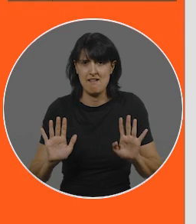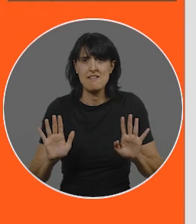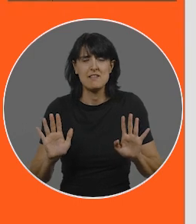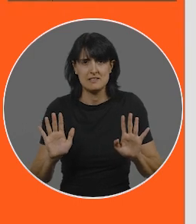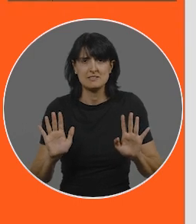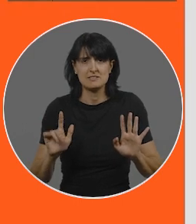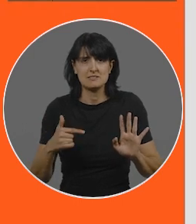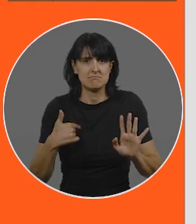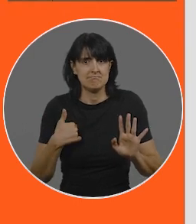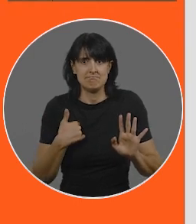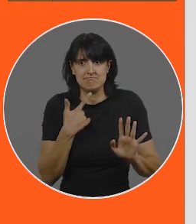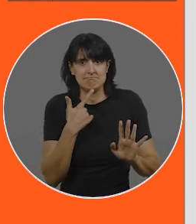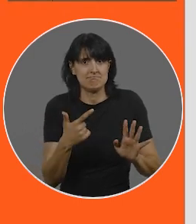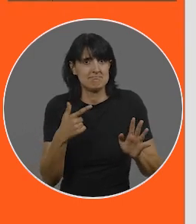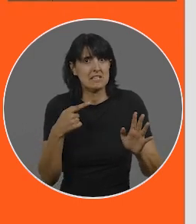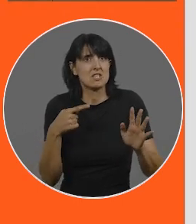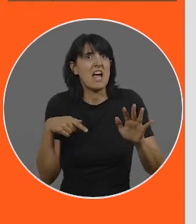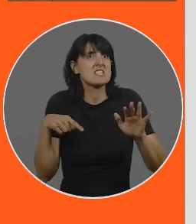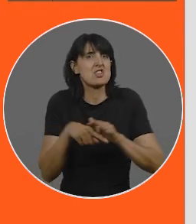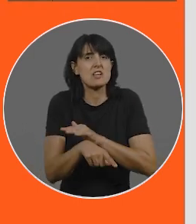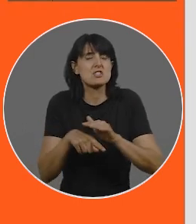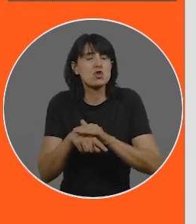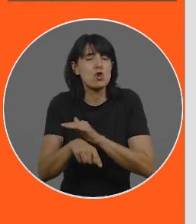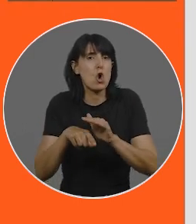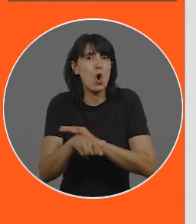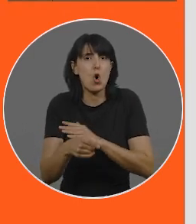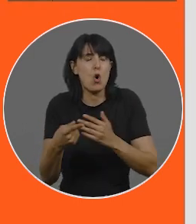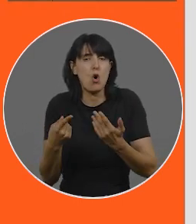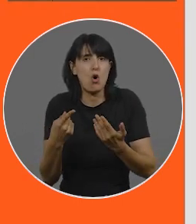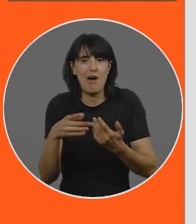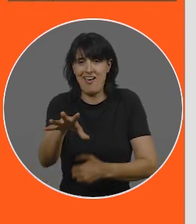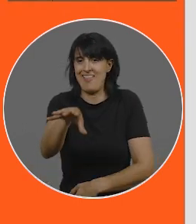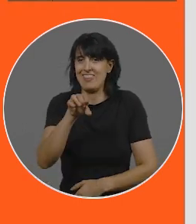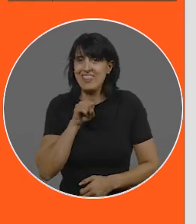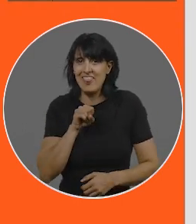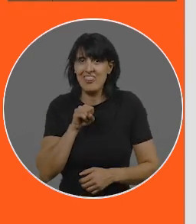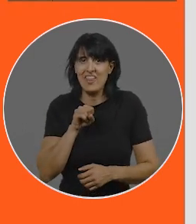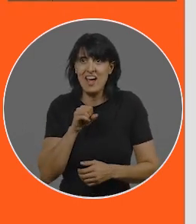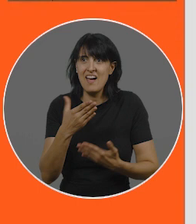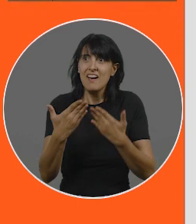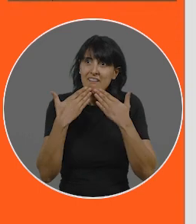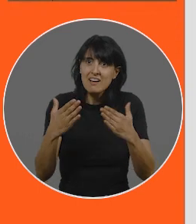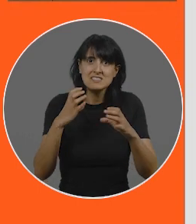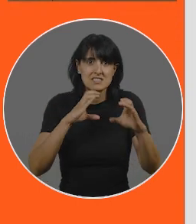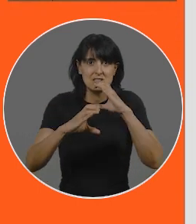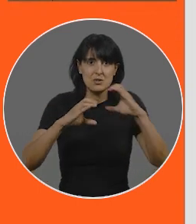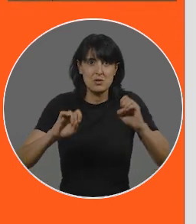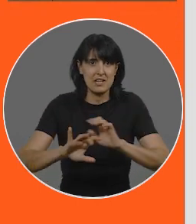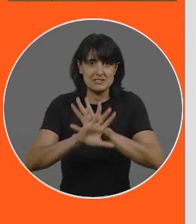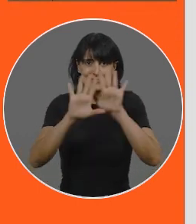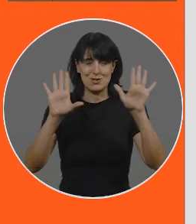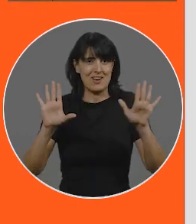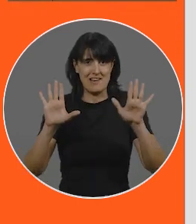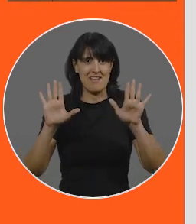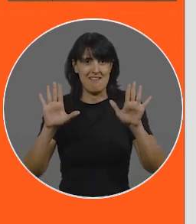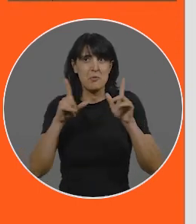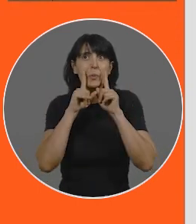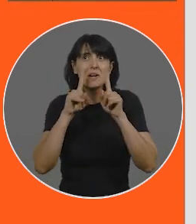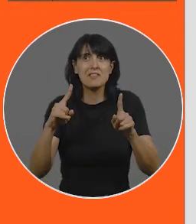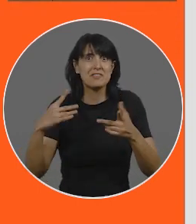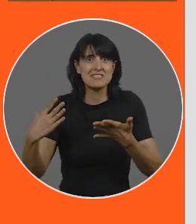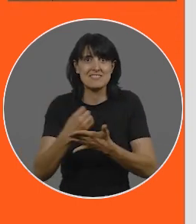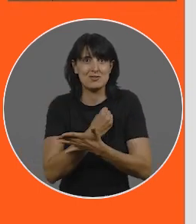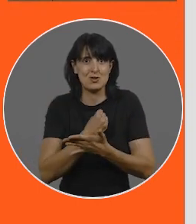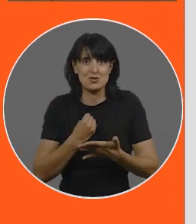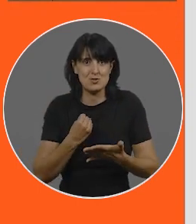I per agrair que un tràmit, no? Com explicaven abans, es pugui entendre, no cal... És que